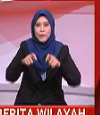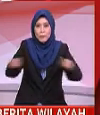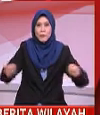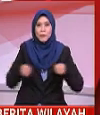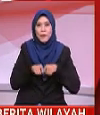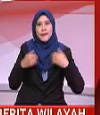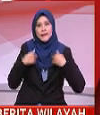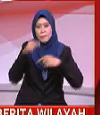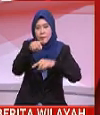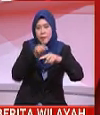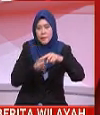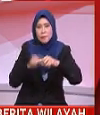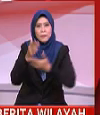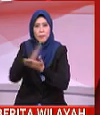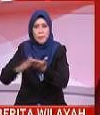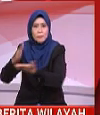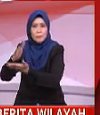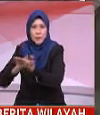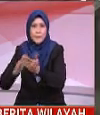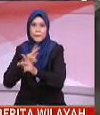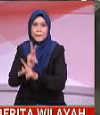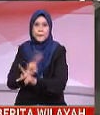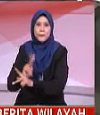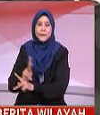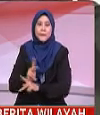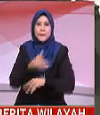kepada 3 sektor.